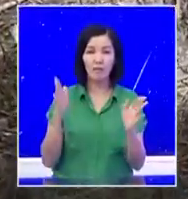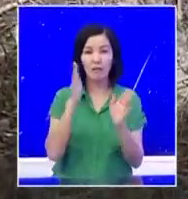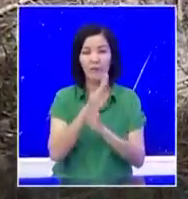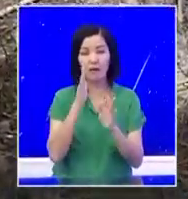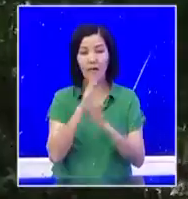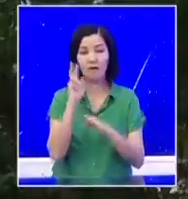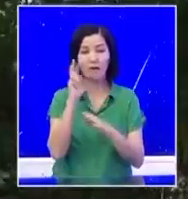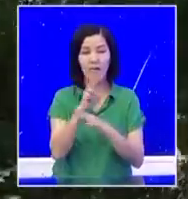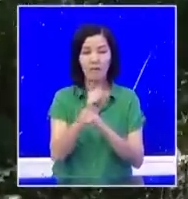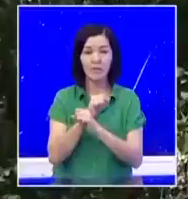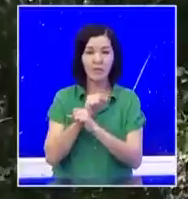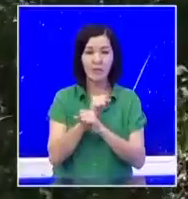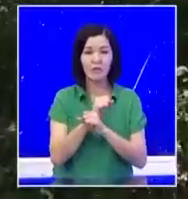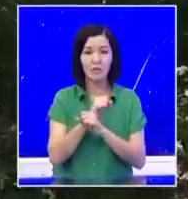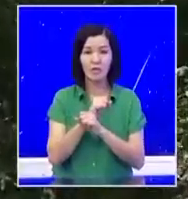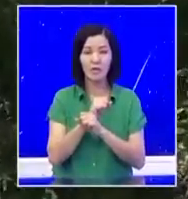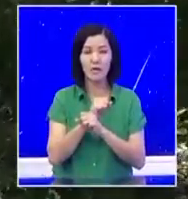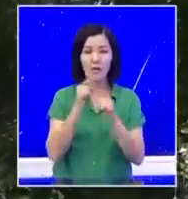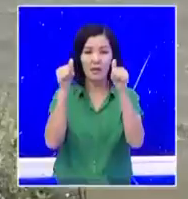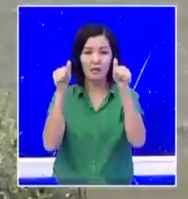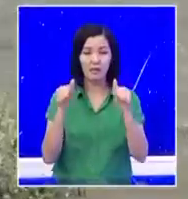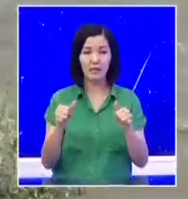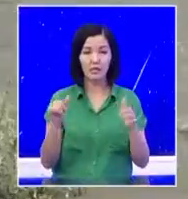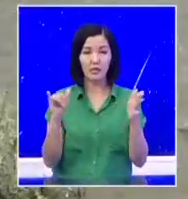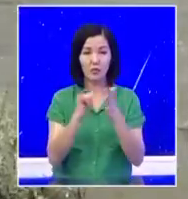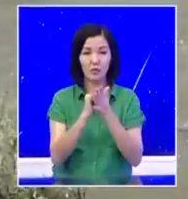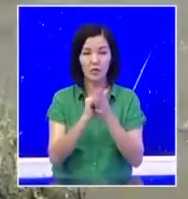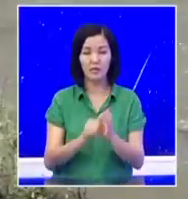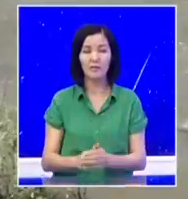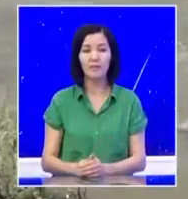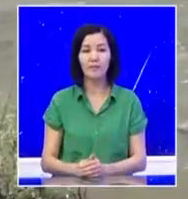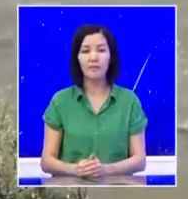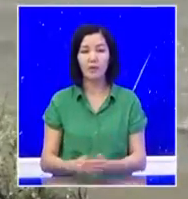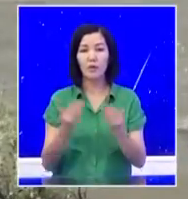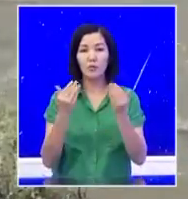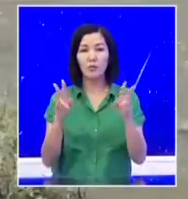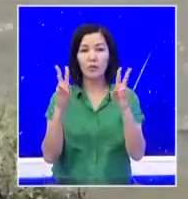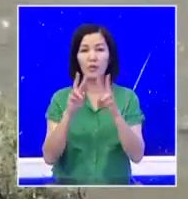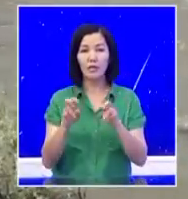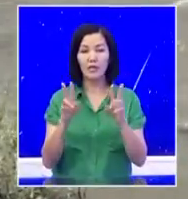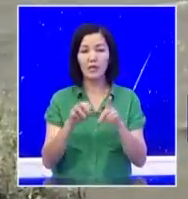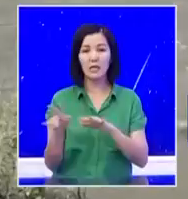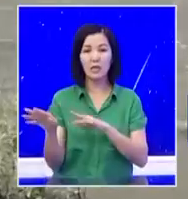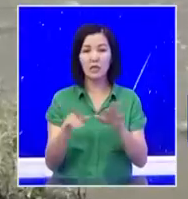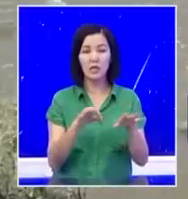аясына келетіндер үшін арнайы тақтайшалар ілді. Бүгінгі рейдтік шараларды өткізу